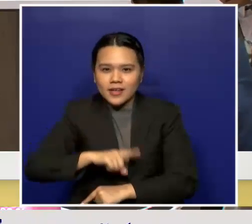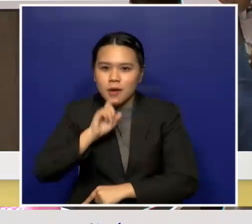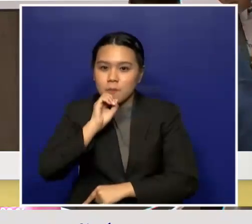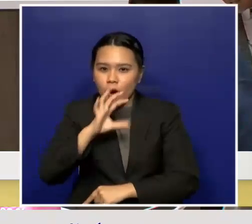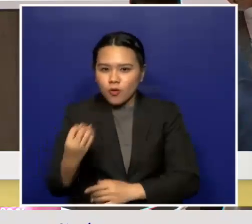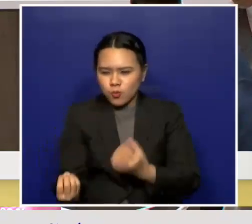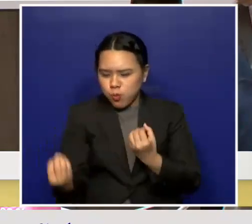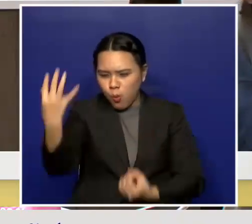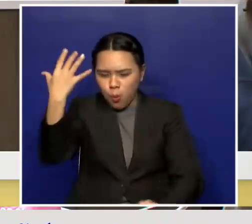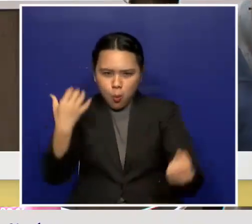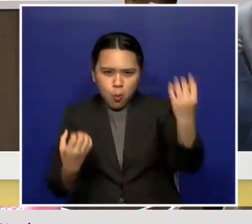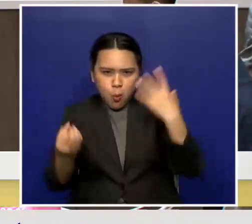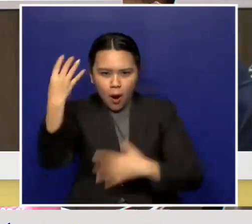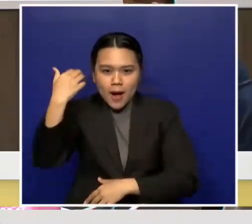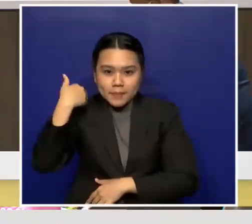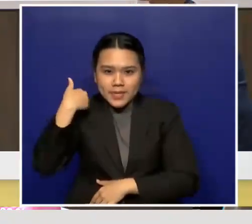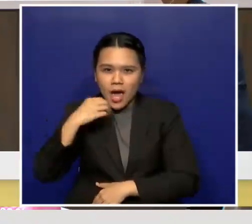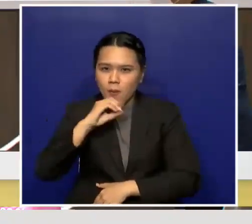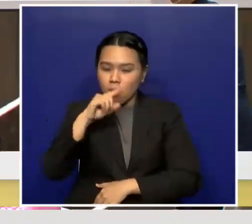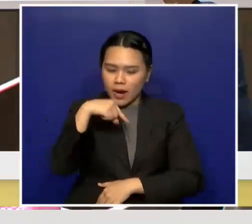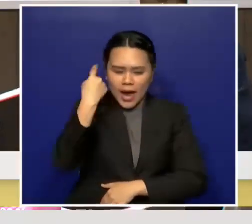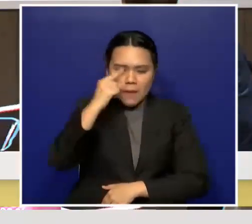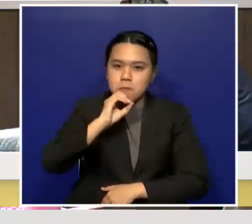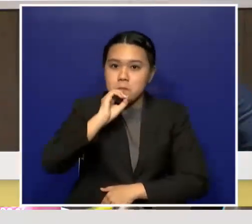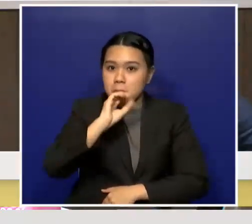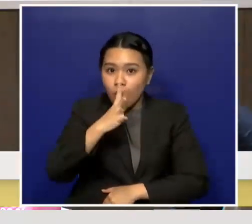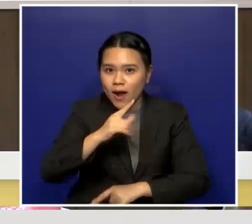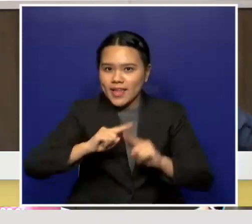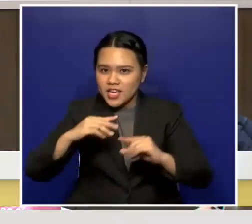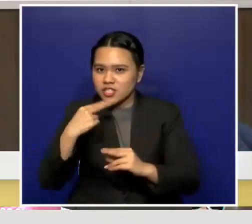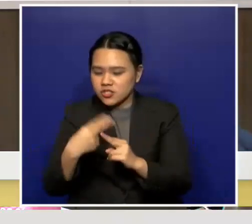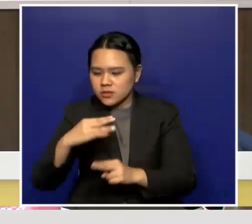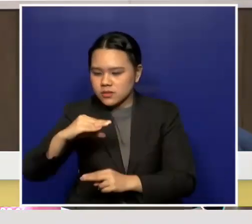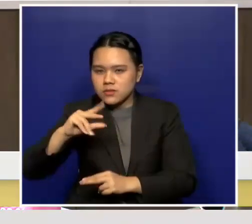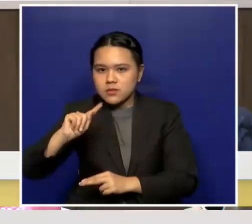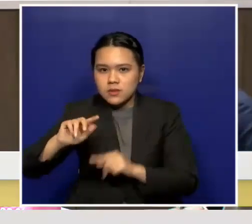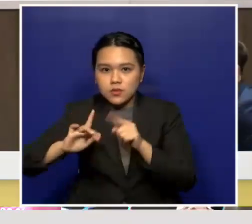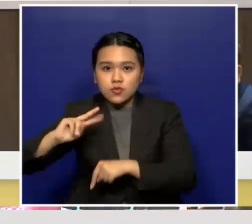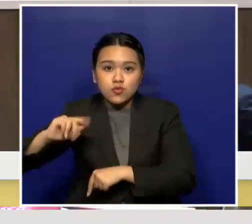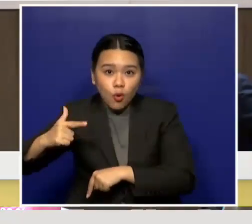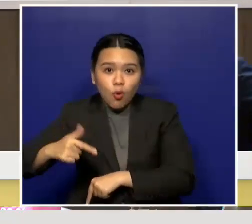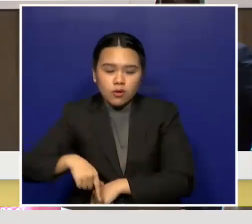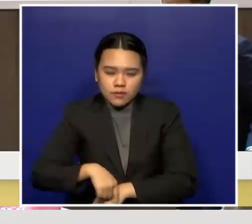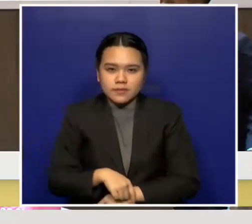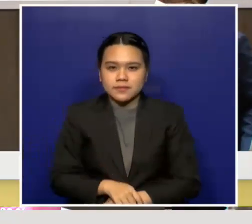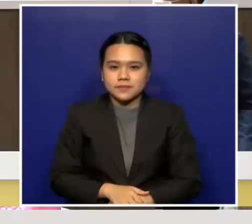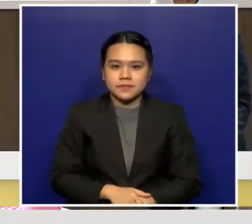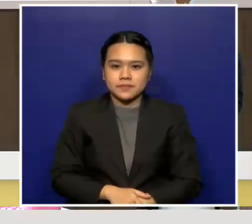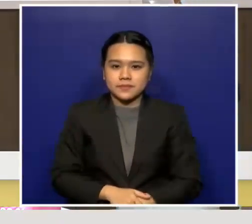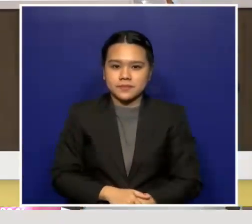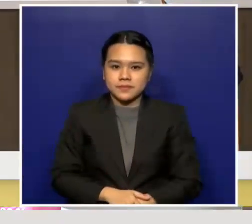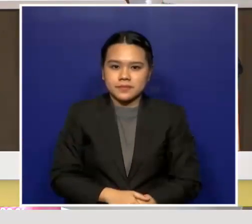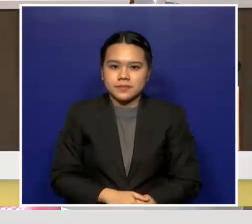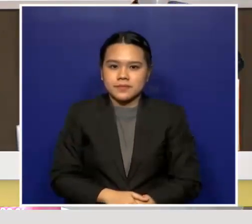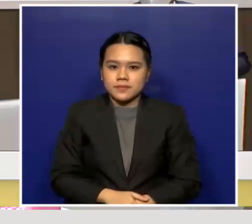มันชื่อไอ้โต้งอ้าวต่อเลยอย่าเพิ่งยังไม่ถึงเมื่อกี้ชุดที่ดีก่อนโ